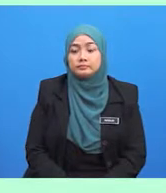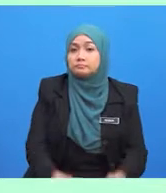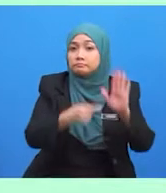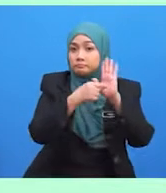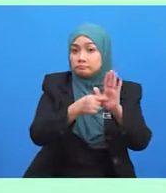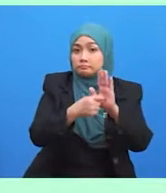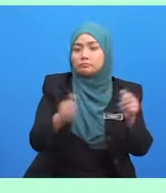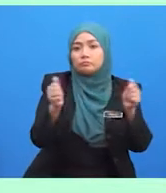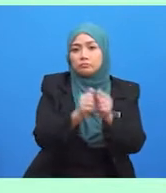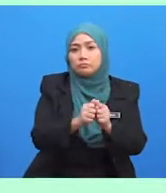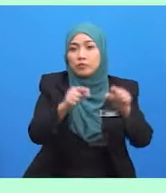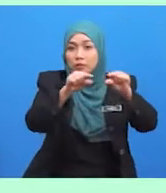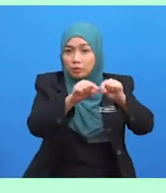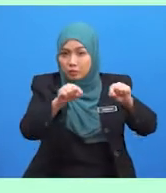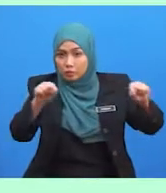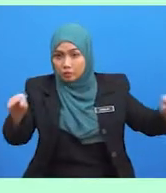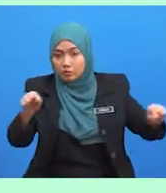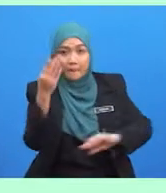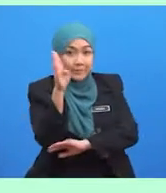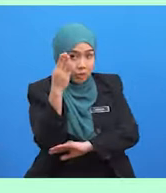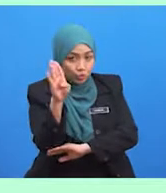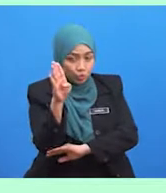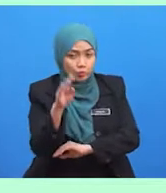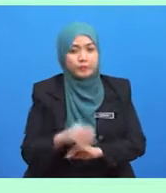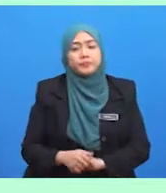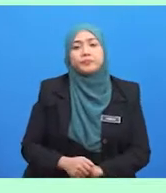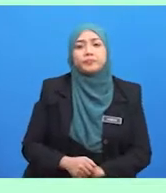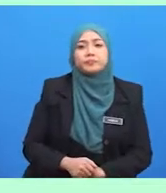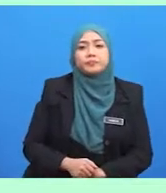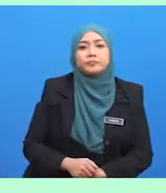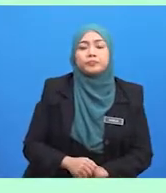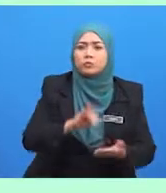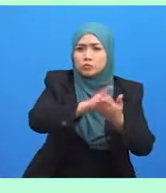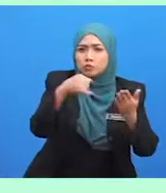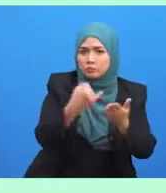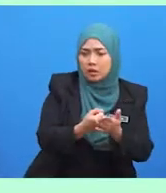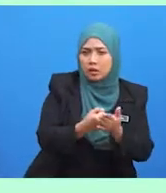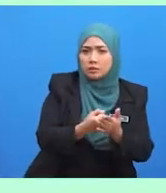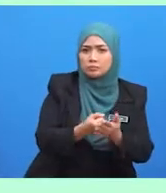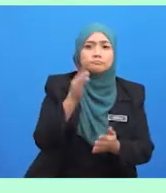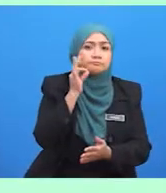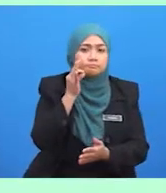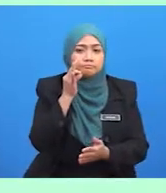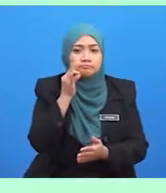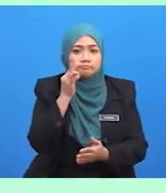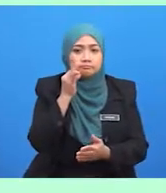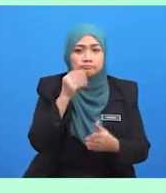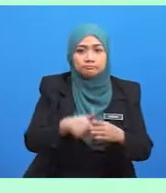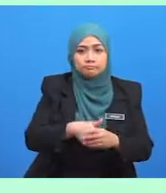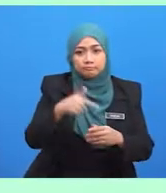Ditunjukkan dengan garis yang bertanda biru, manakala jumlah beras diimport adalah sebanyak